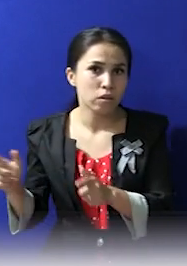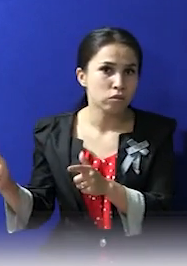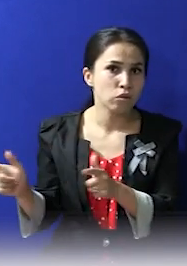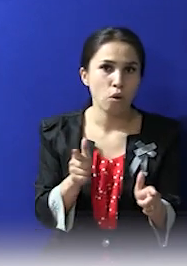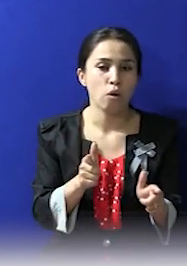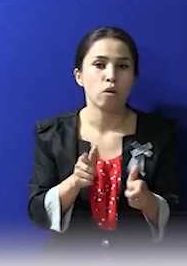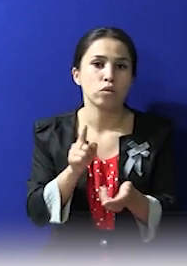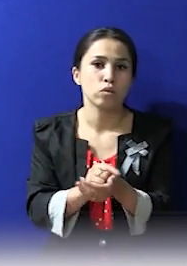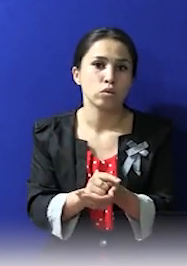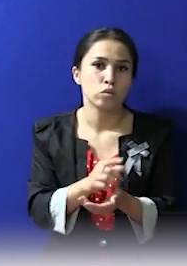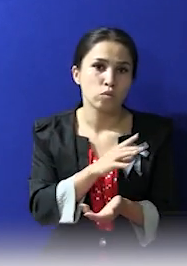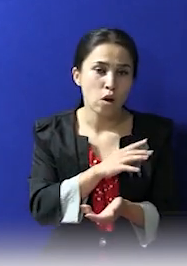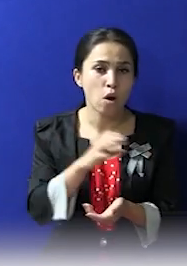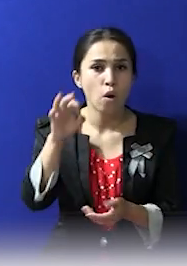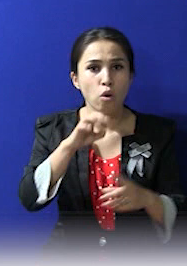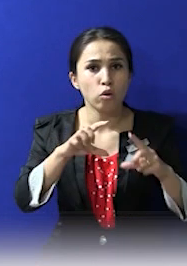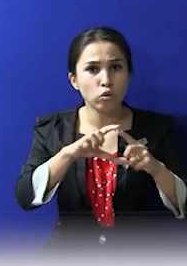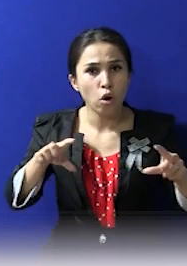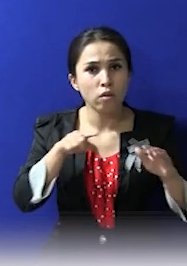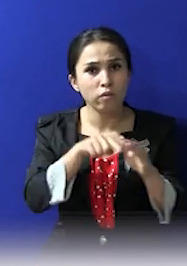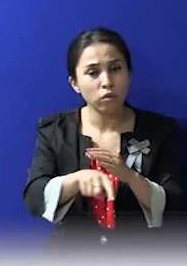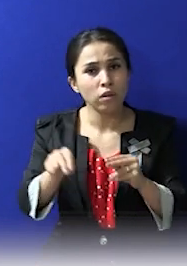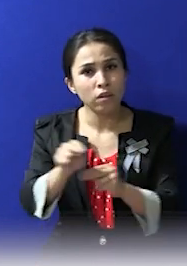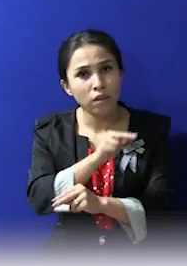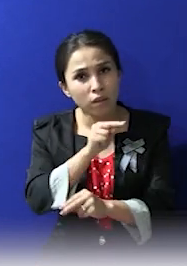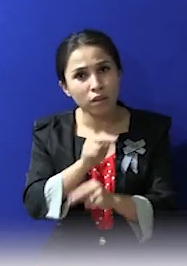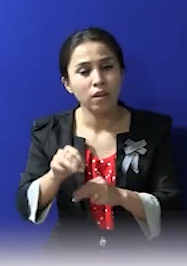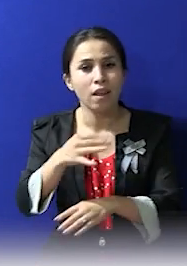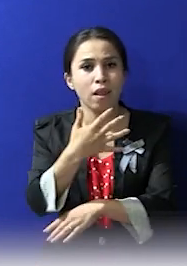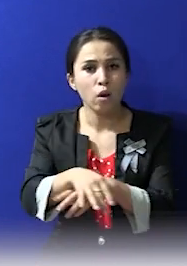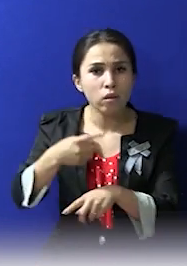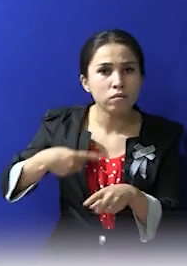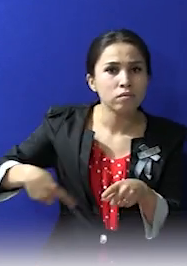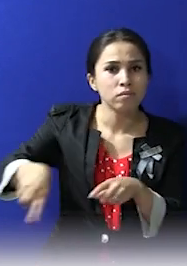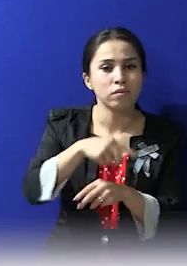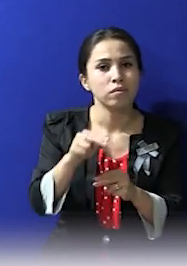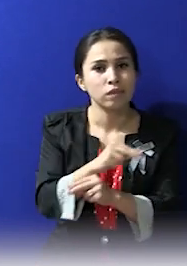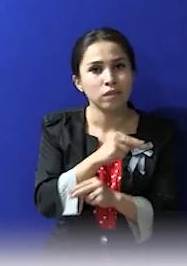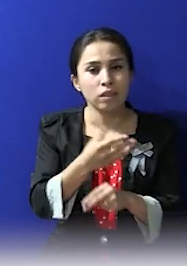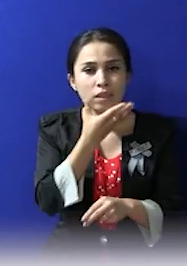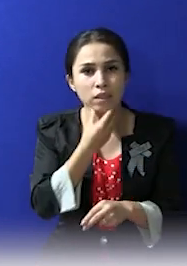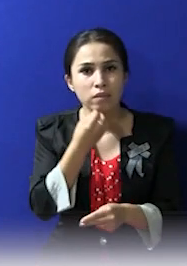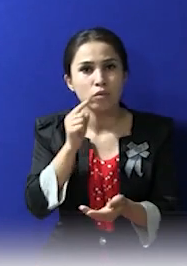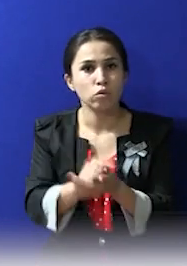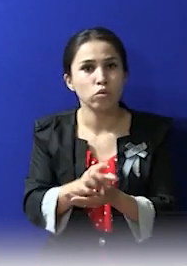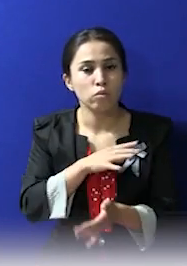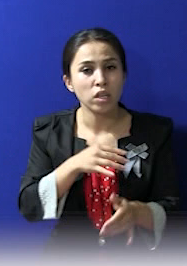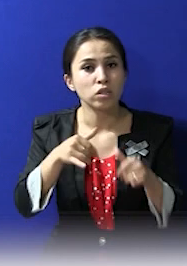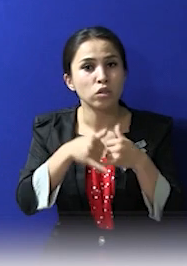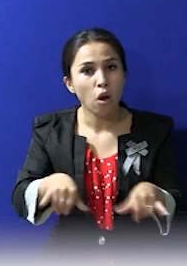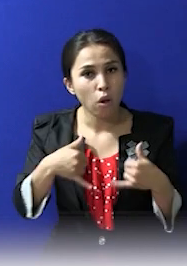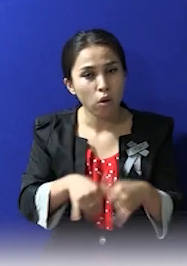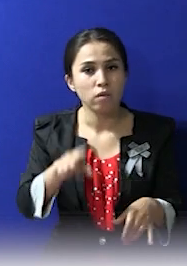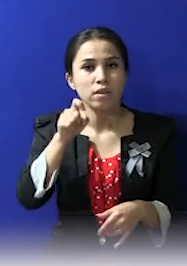что правительство страны включило Тарас в список из 6 городов, где начнется строительство мусороперерабатывающих